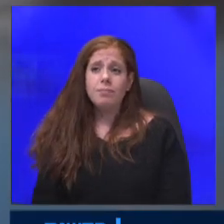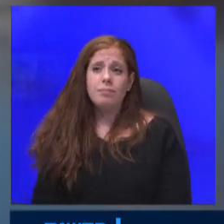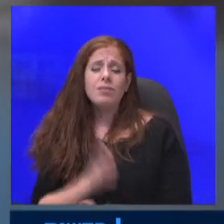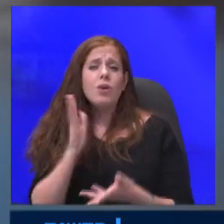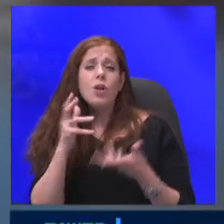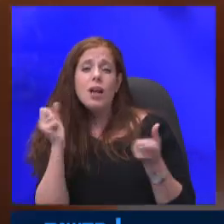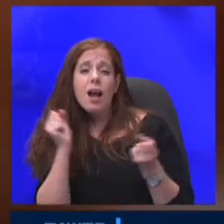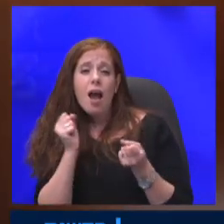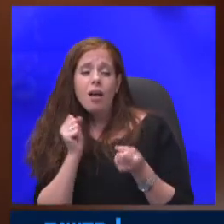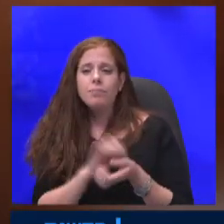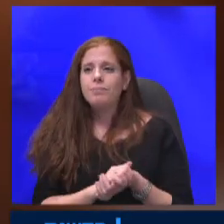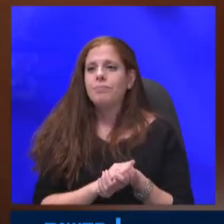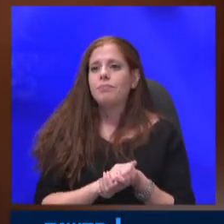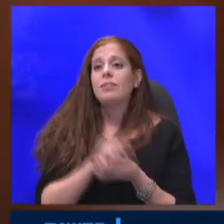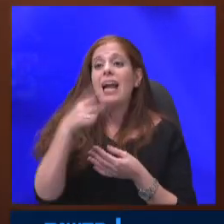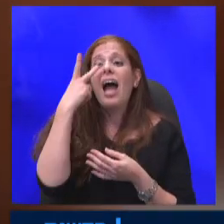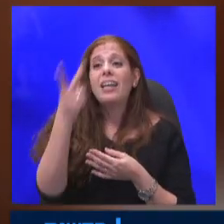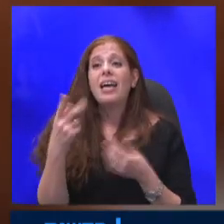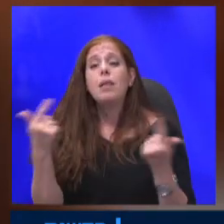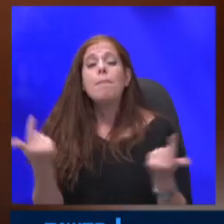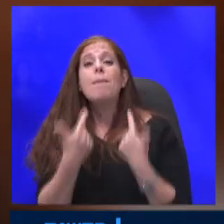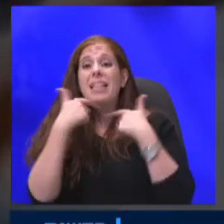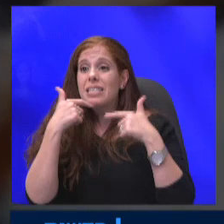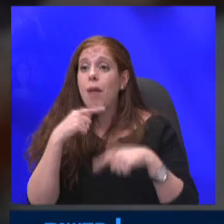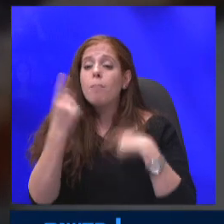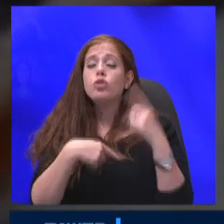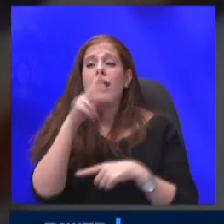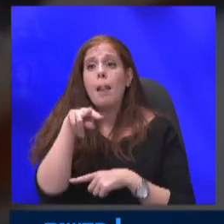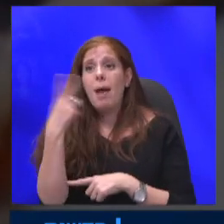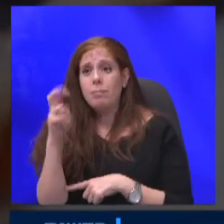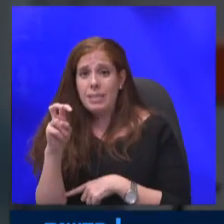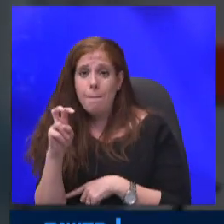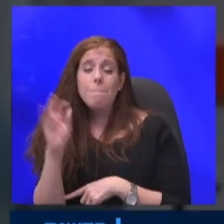ככה נראית מלחמת הסברה בשנת 2020 בטיק טוק.